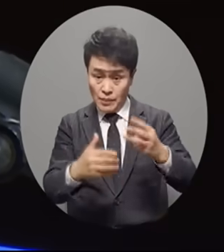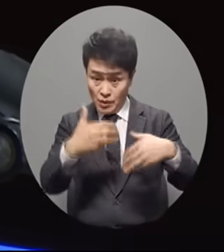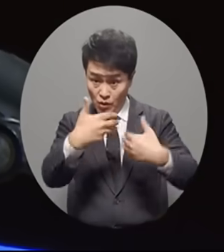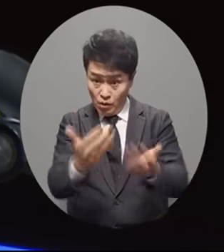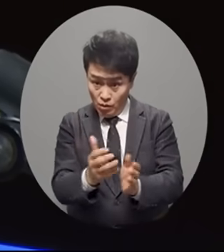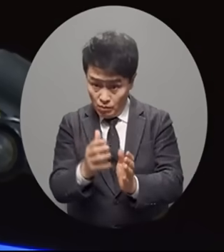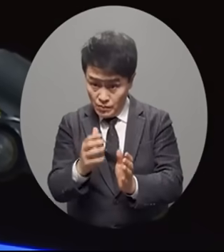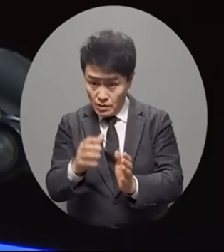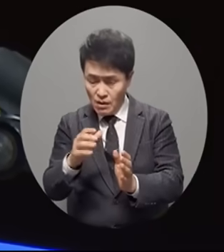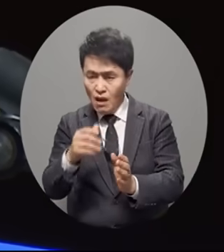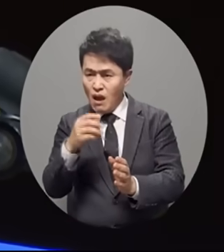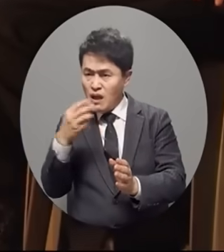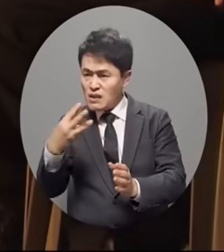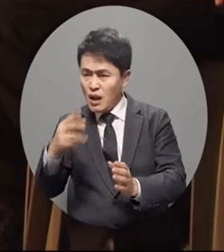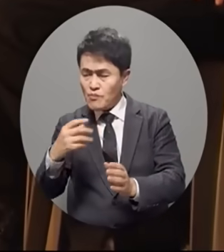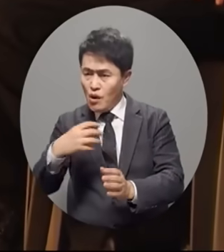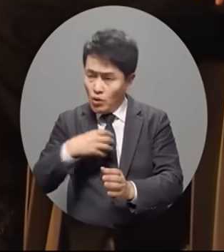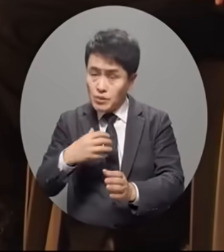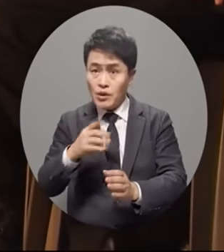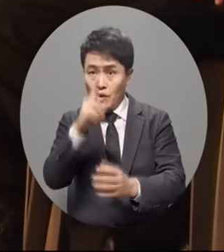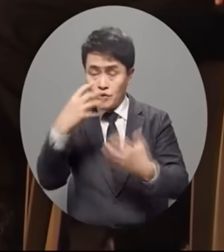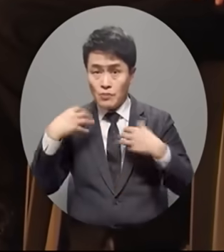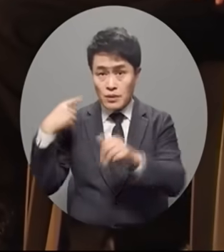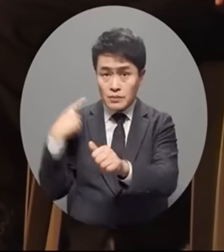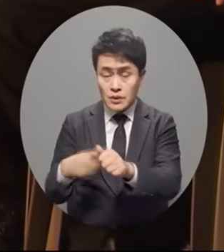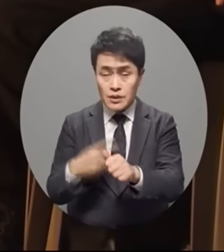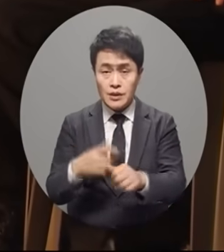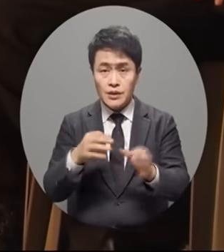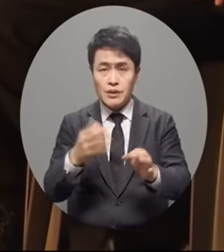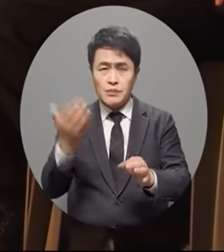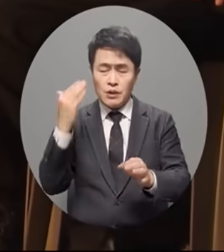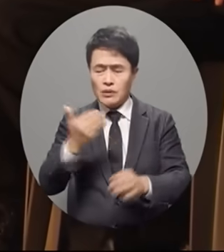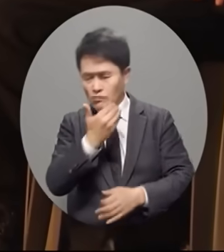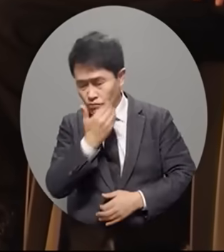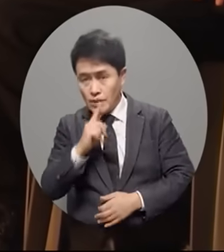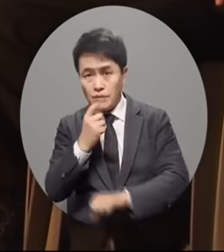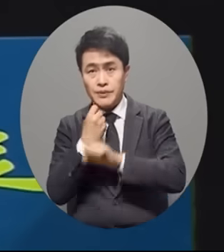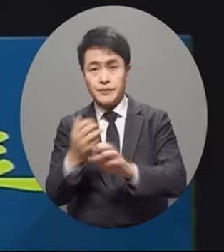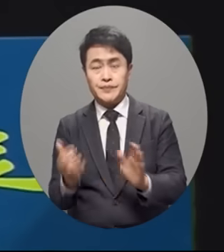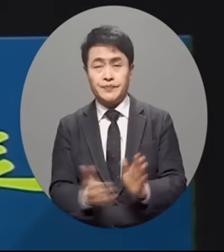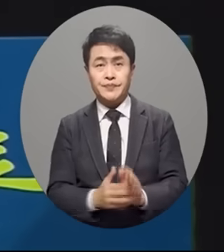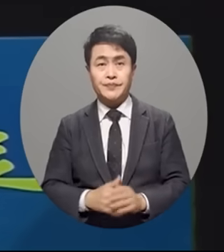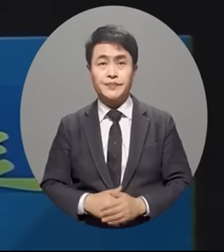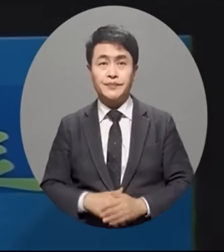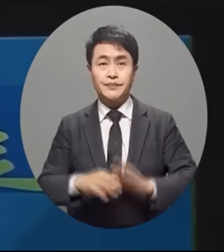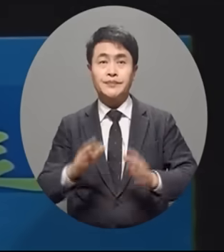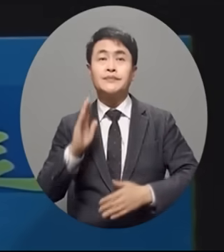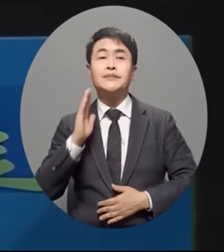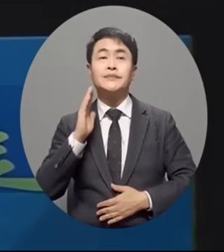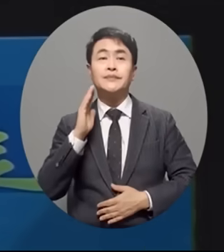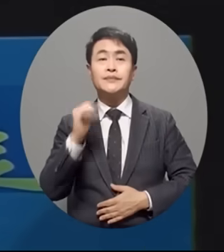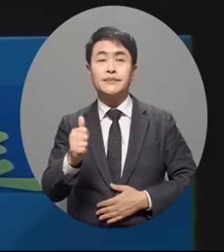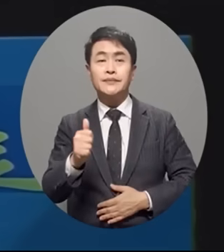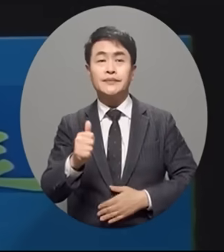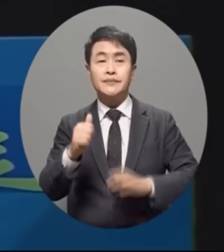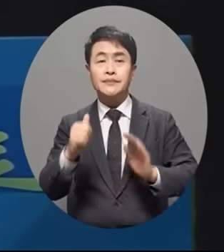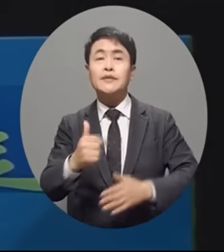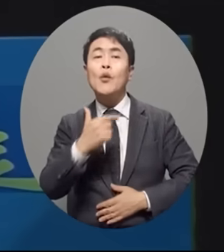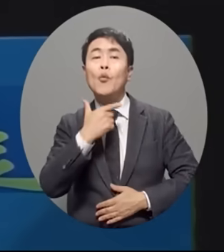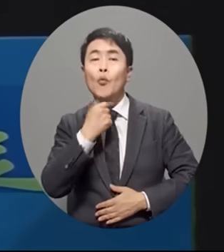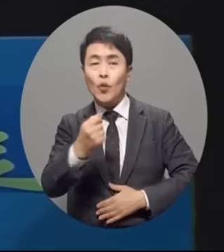현 정권을 정면으로 비판하면서 김 전 대통령 앞에 부끄럽다고 했습니다. 대통령님이 염원했던